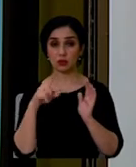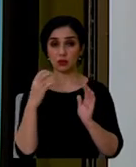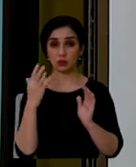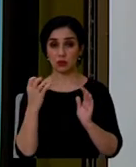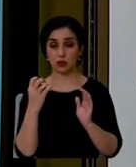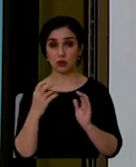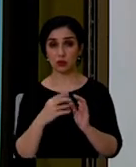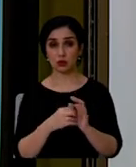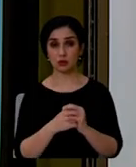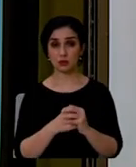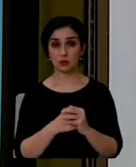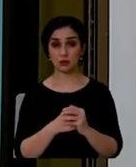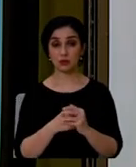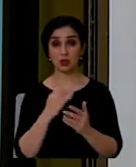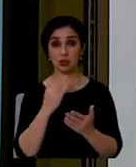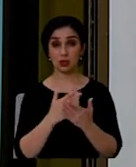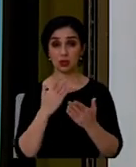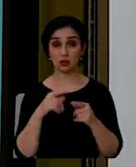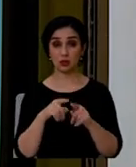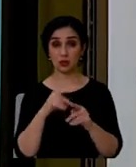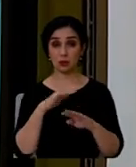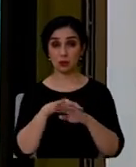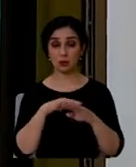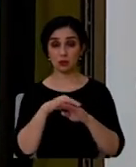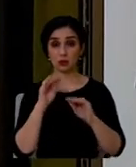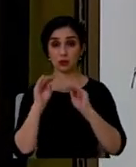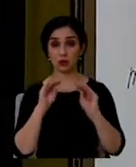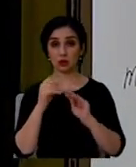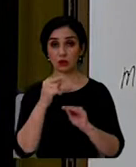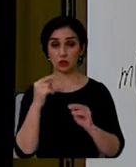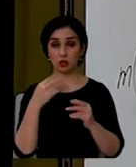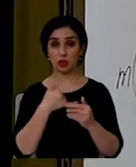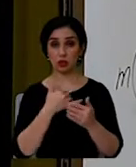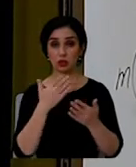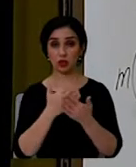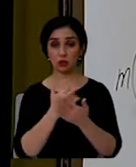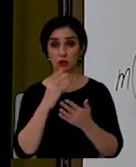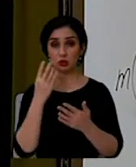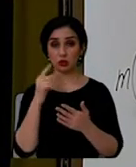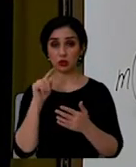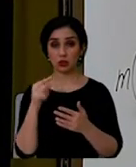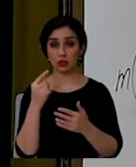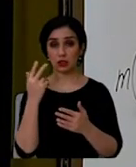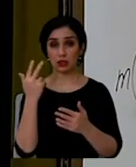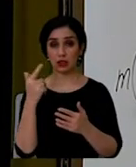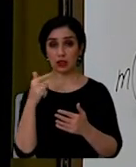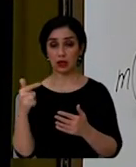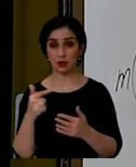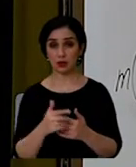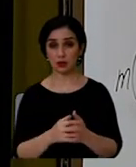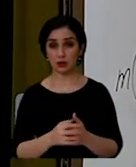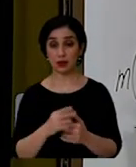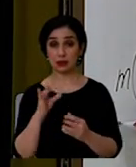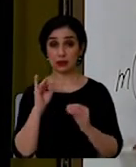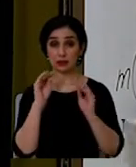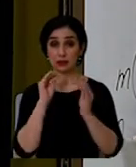96,500. Если произвести математическое вычисление, у нас образуется 4,3 грамма.